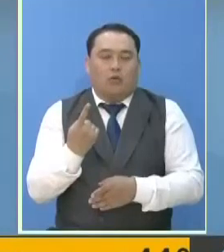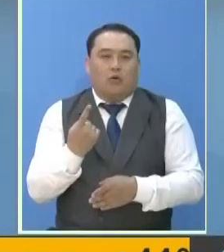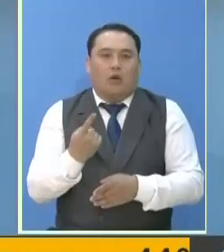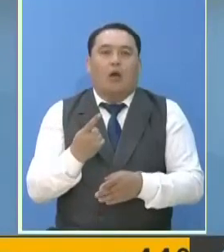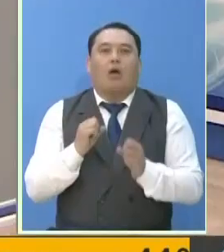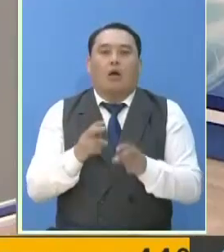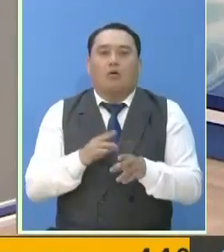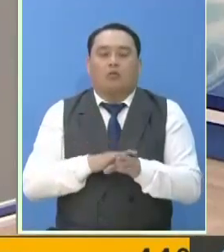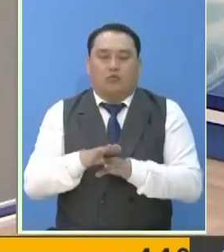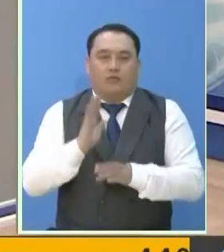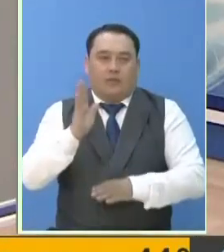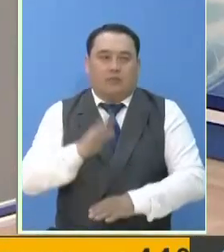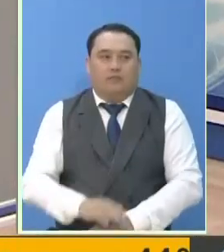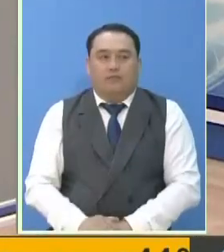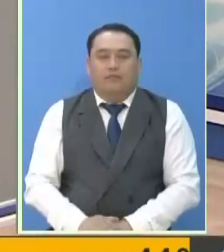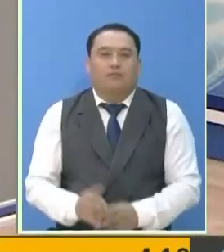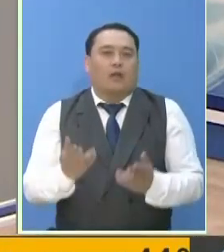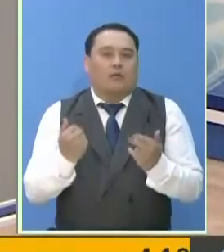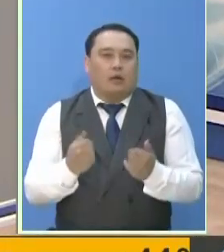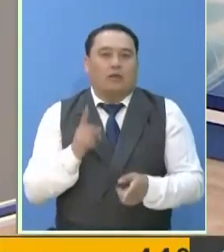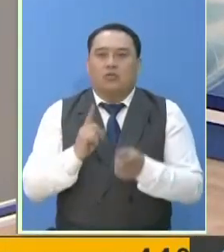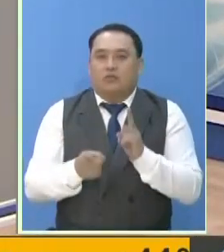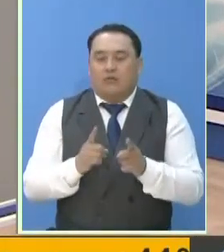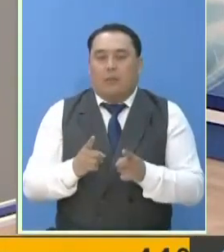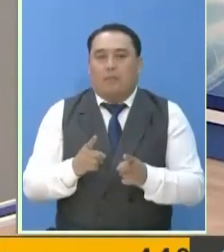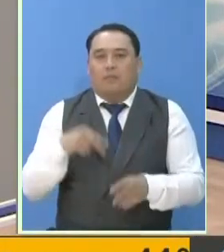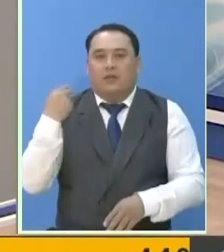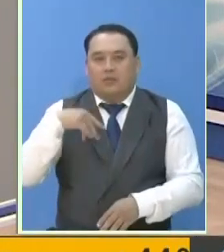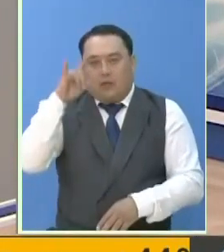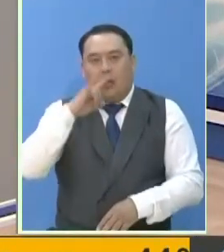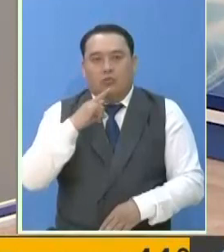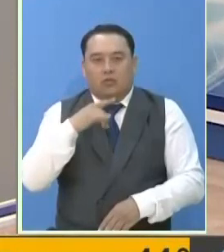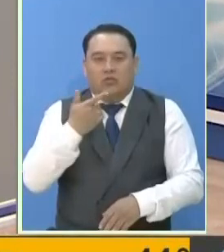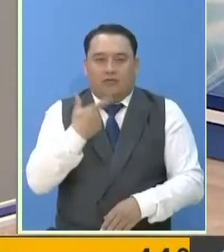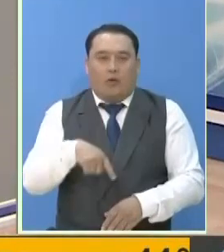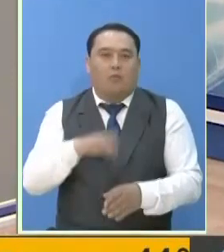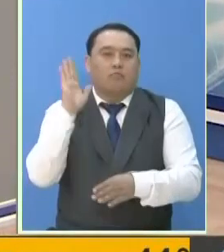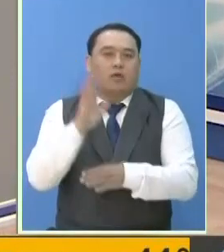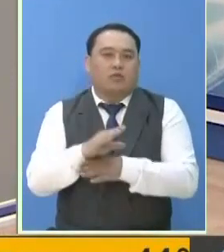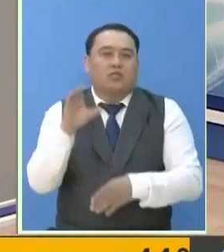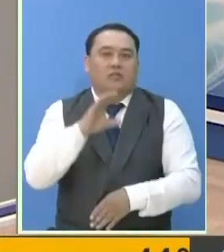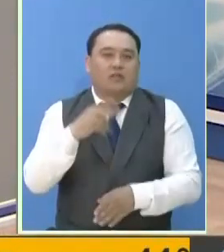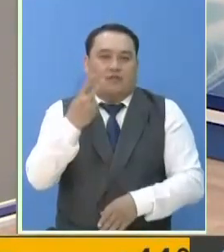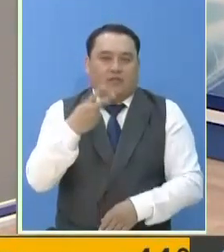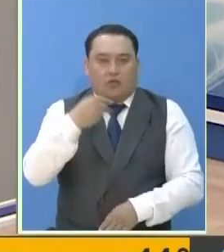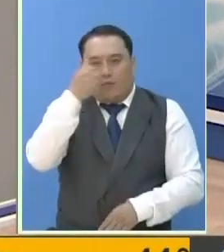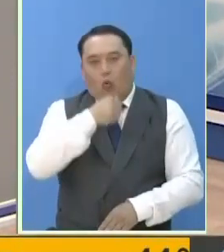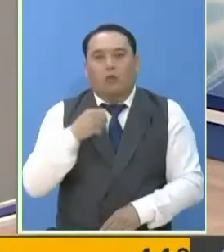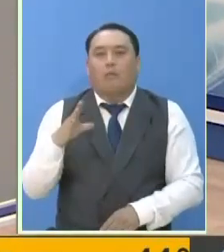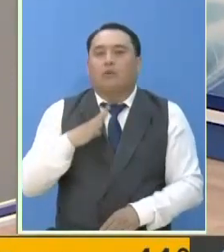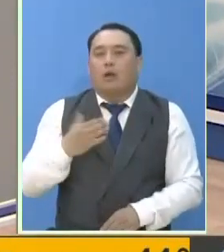реально? Да, действительно, президент страны в своем послании в сентябре 2020